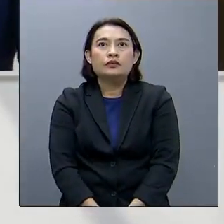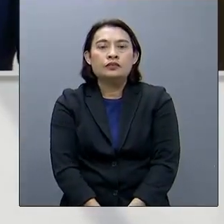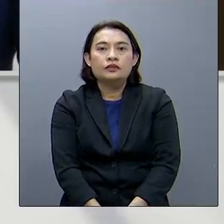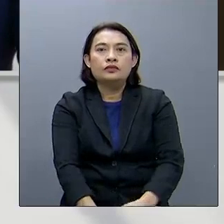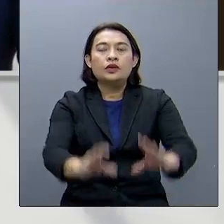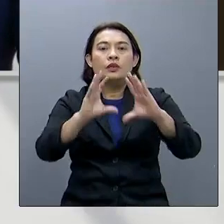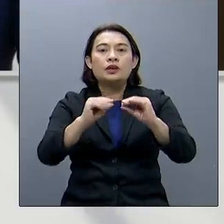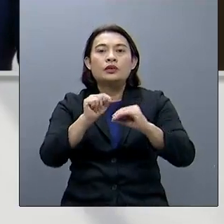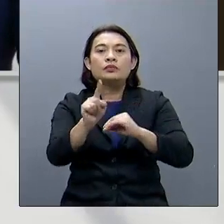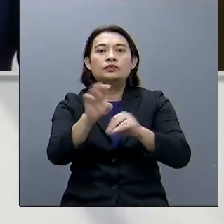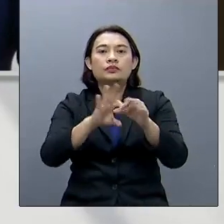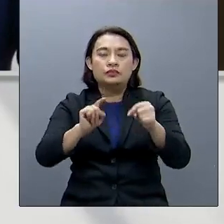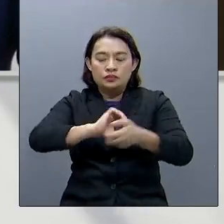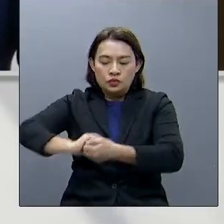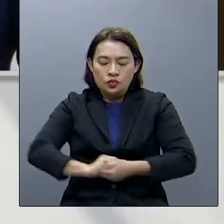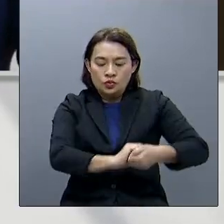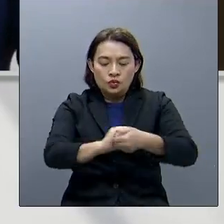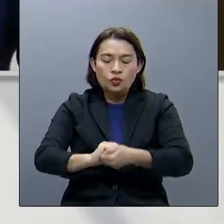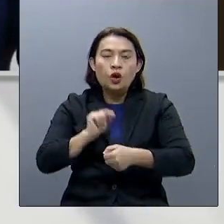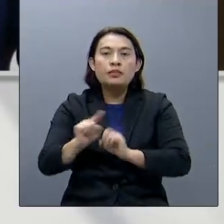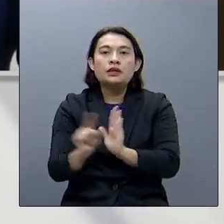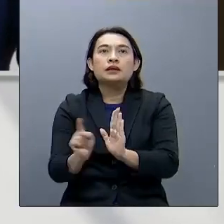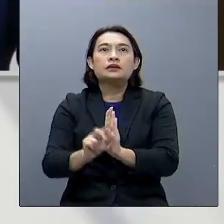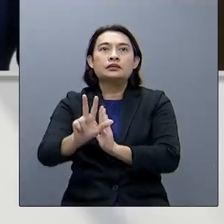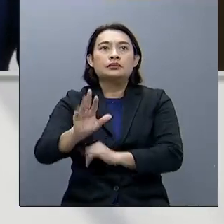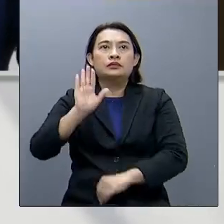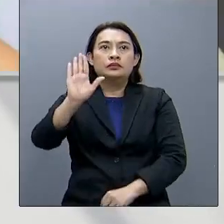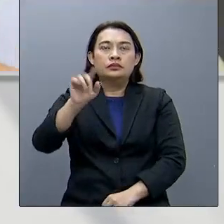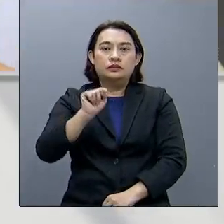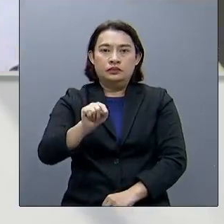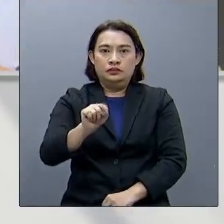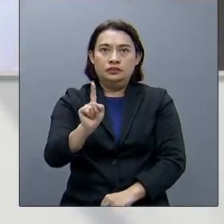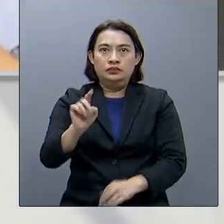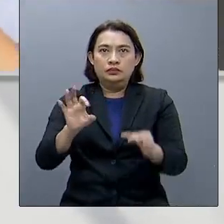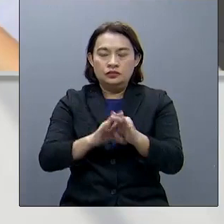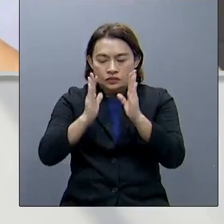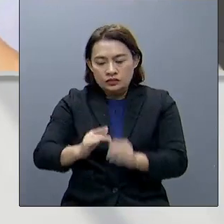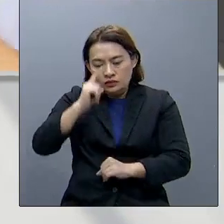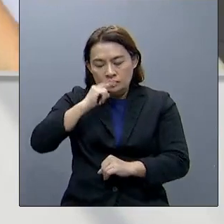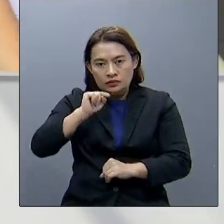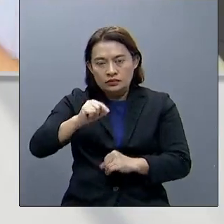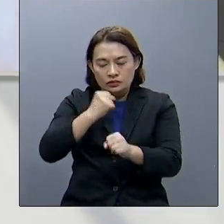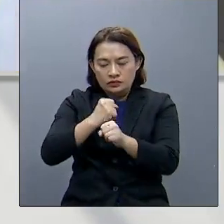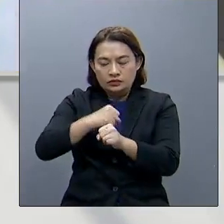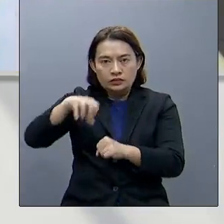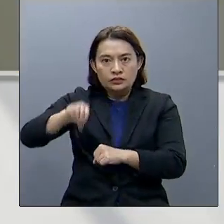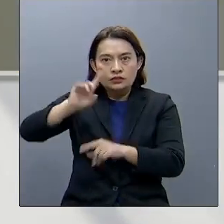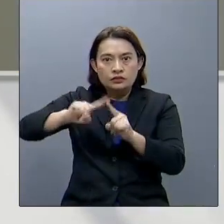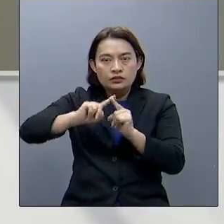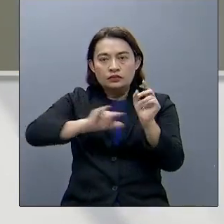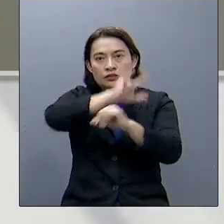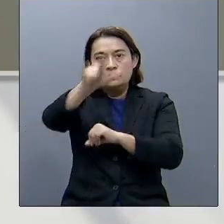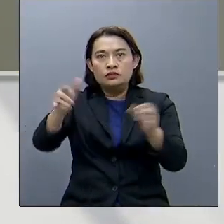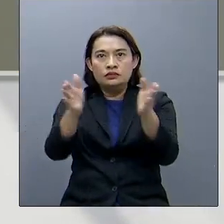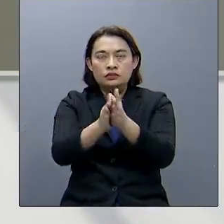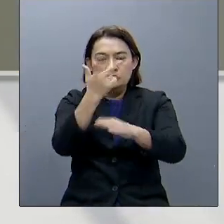บและเส้นทางเพื่อความร่วมมือระหว่างประเทศครั้งที่3นะคะก็ยังมีกองทัพนักธุรกิจไทยเดินทางไปด้วยค่ะนายสนั่นอังอุบลกุลประธานกร